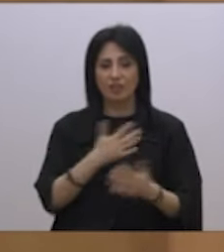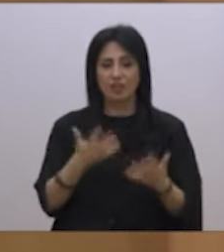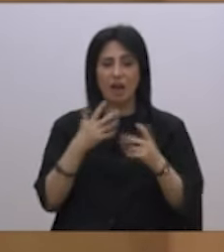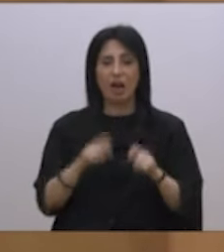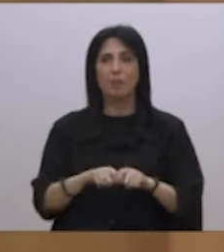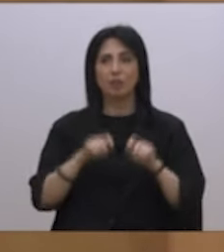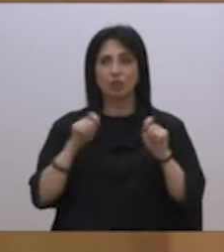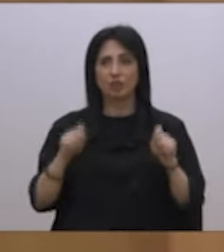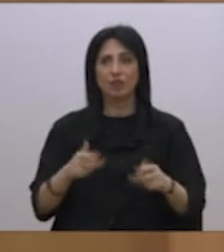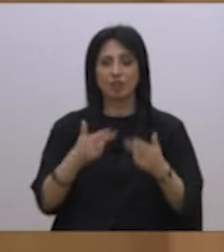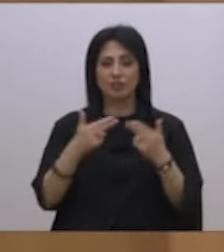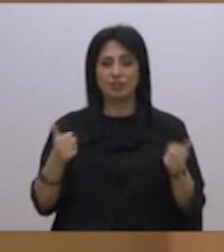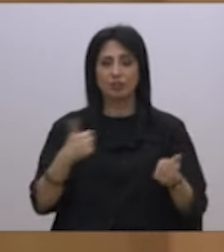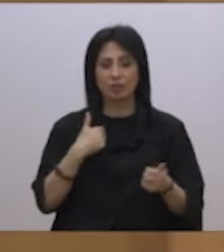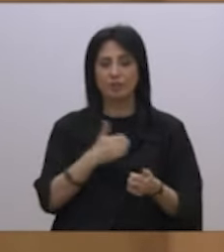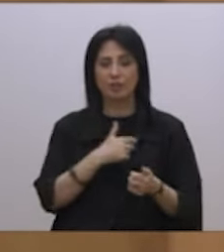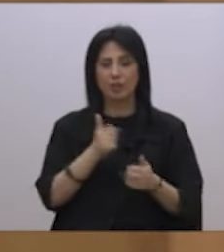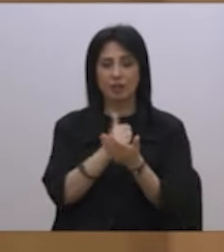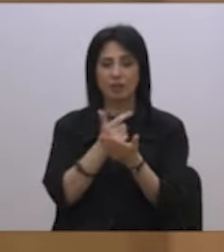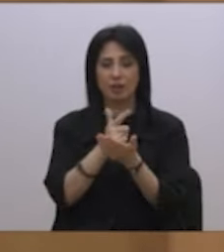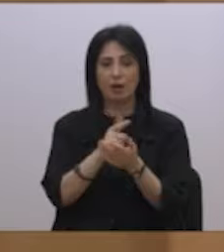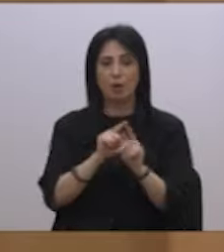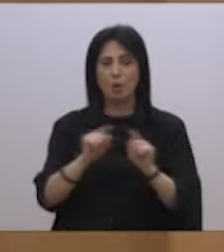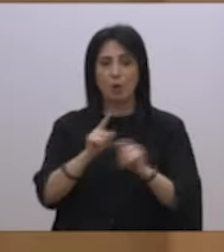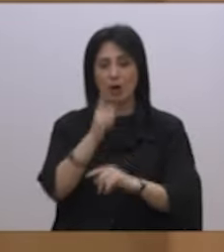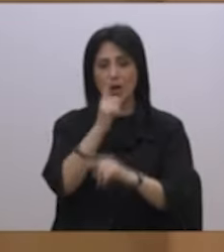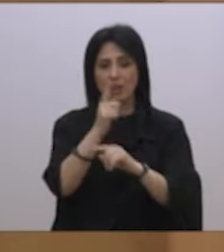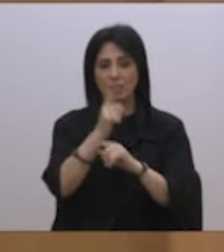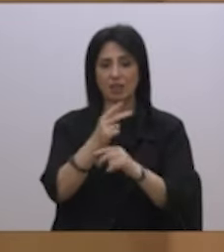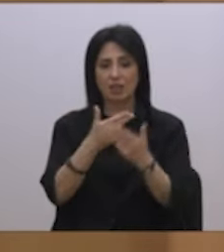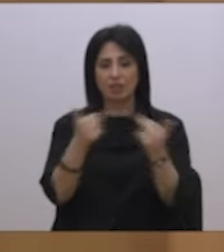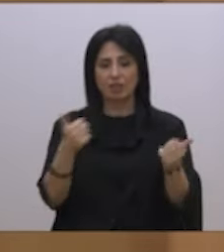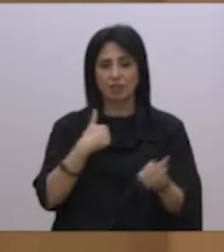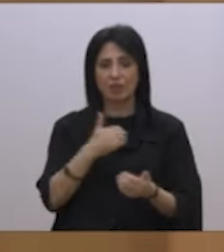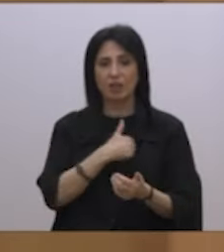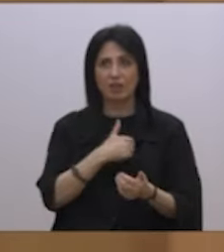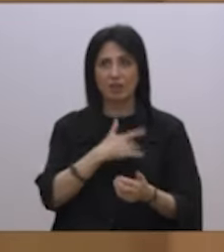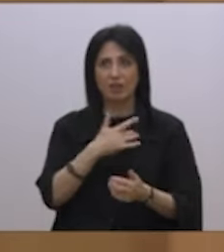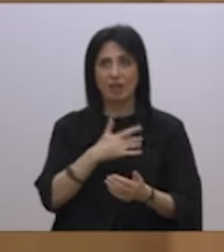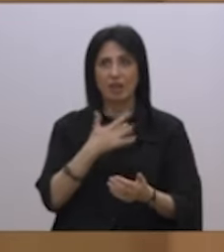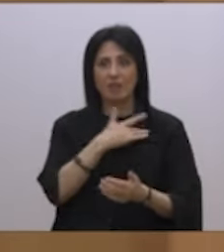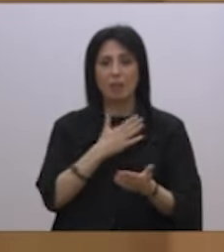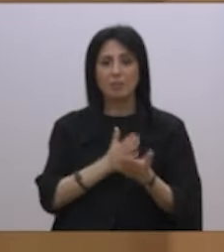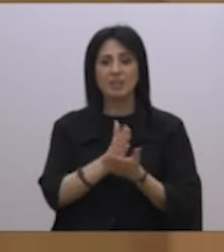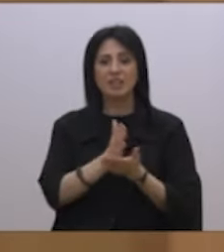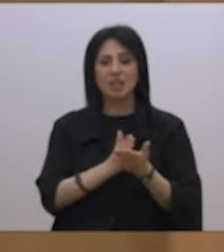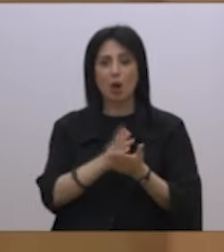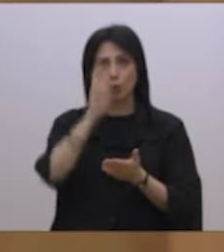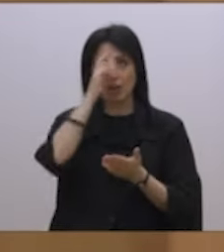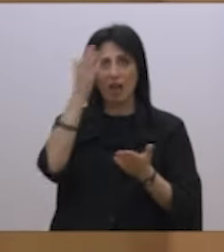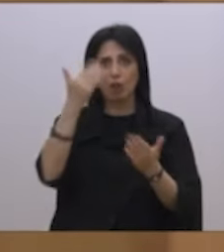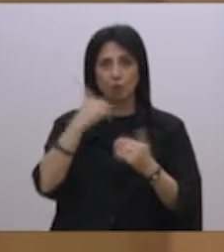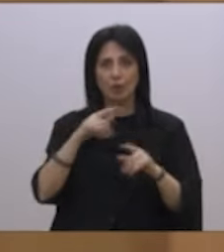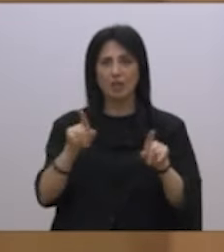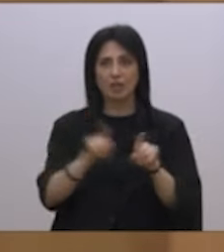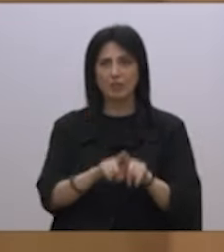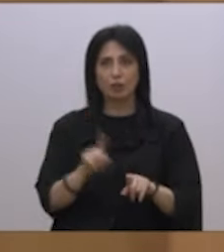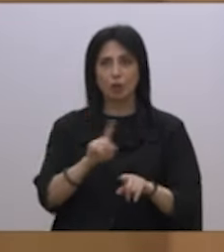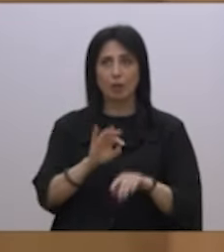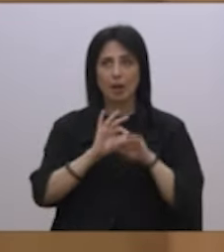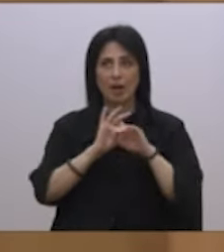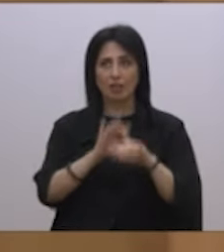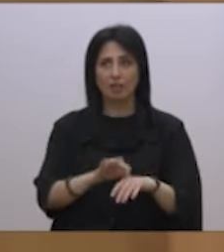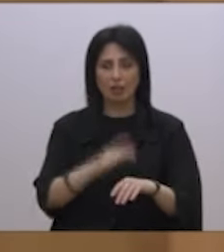გამჭვირვალობა, დიახ, ჩვენ გვინდა LGBT პროპაგანდის აკრძალვა და დიახ, ჩვენ გვინდა გვემსახურებოდეს ჩვენი ხელისუფალი ისე, რომ